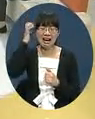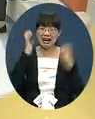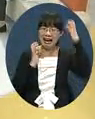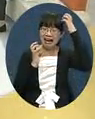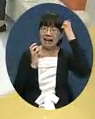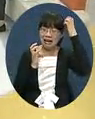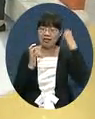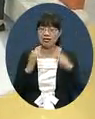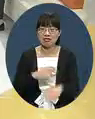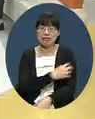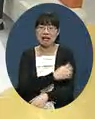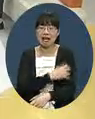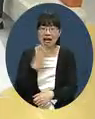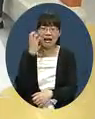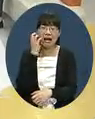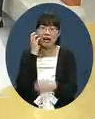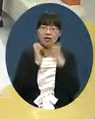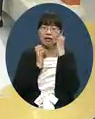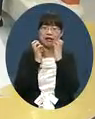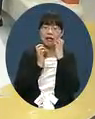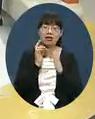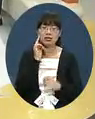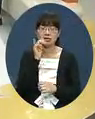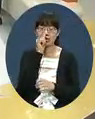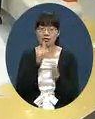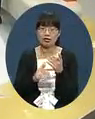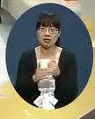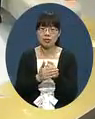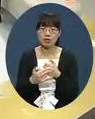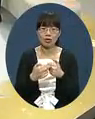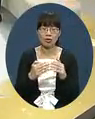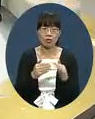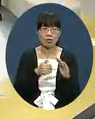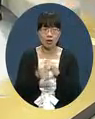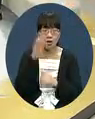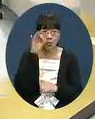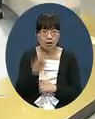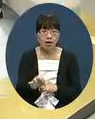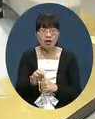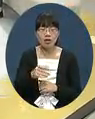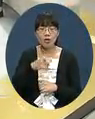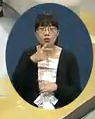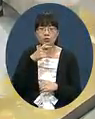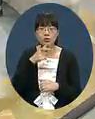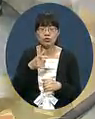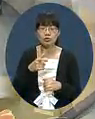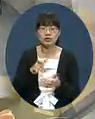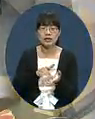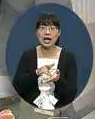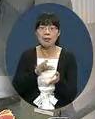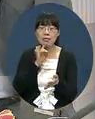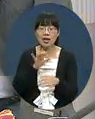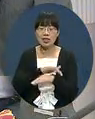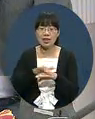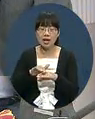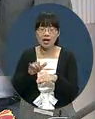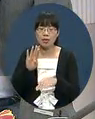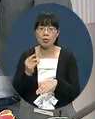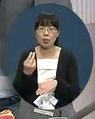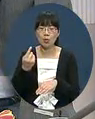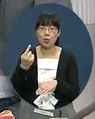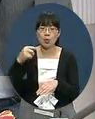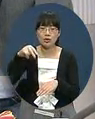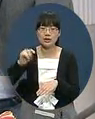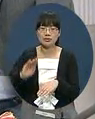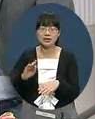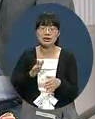발도 비비고 눈을 비벼서 예, 병원에 갔더니 그냥 보습제만 잘 발라주라고 하더라고요. 그